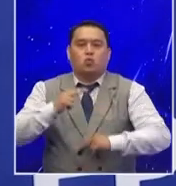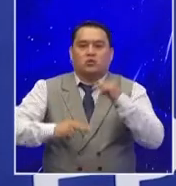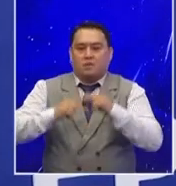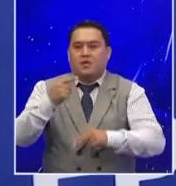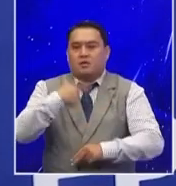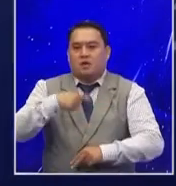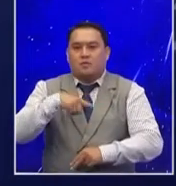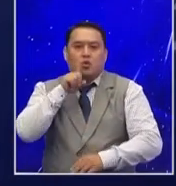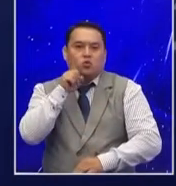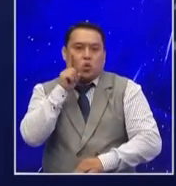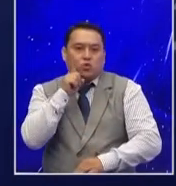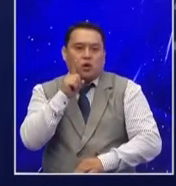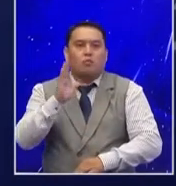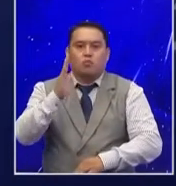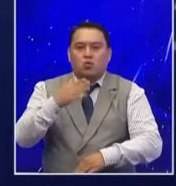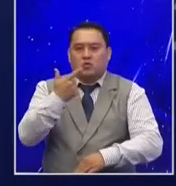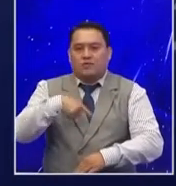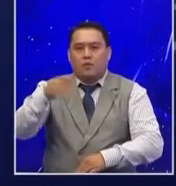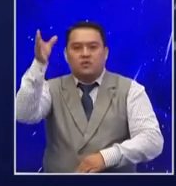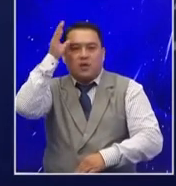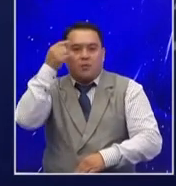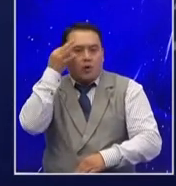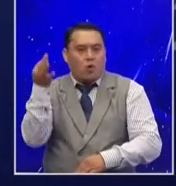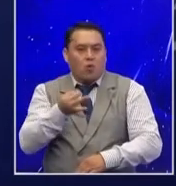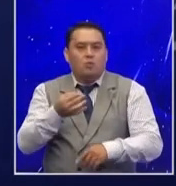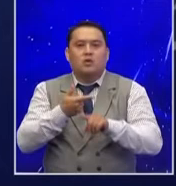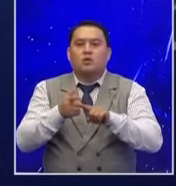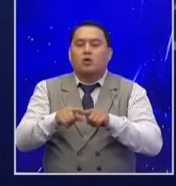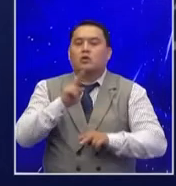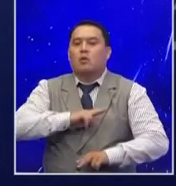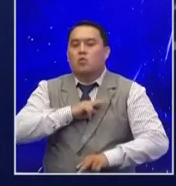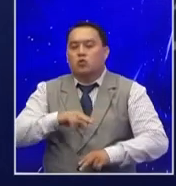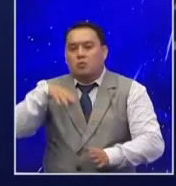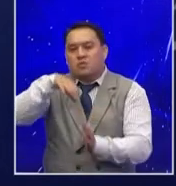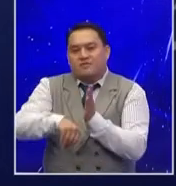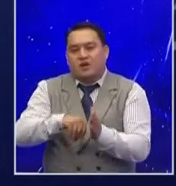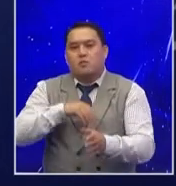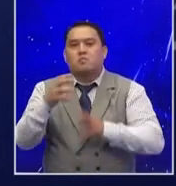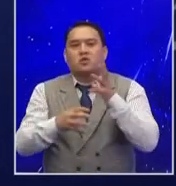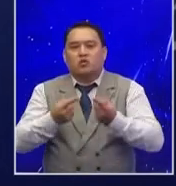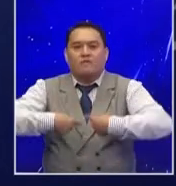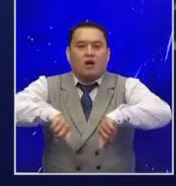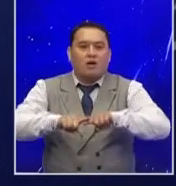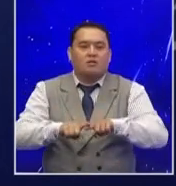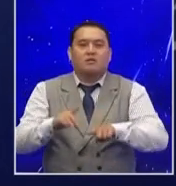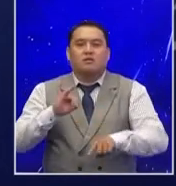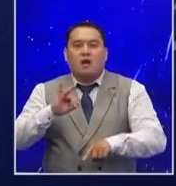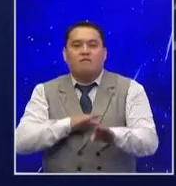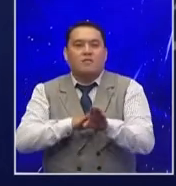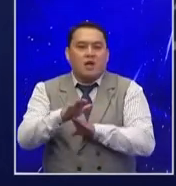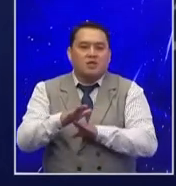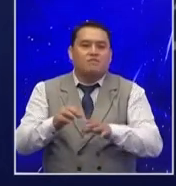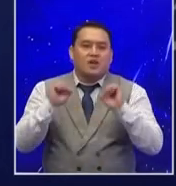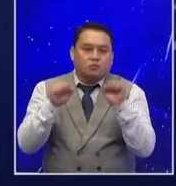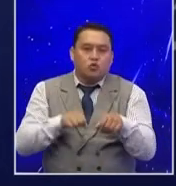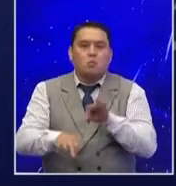для молодежи. Молодежь благодаря своим знаниям, опыту, труду должна максимально привлекать международные организации для реализации